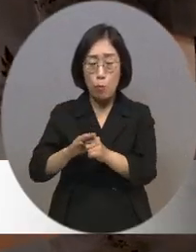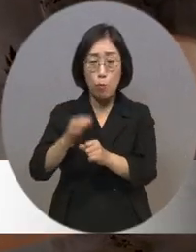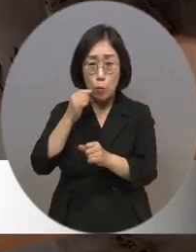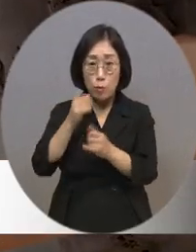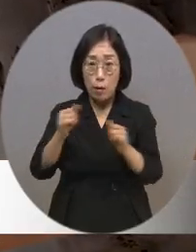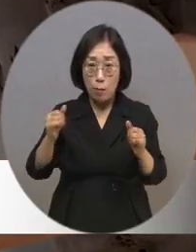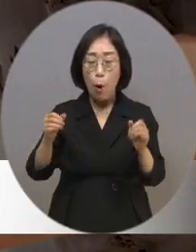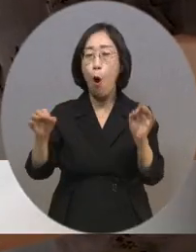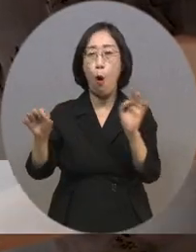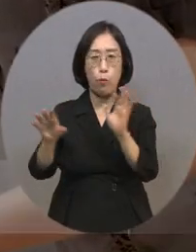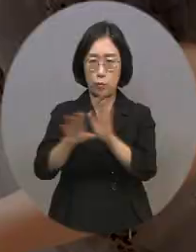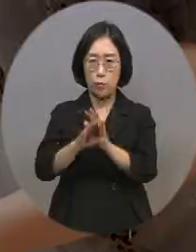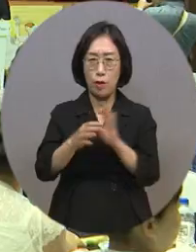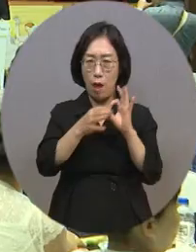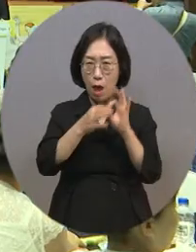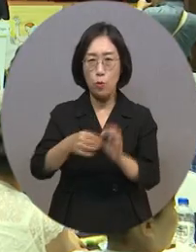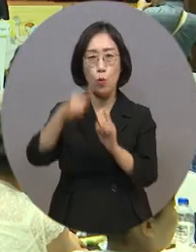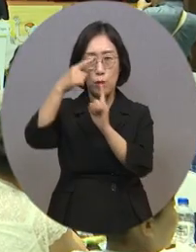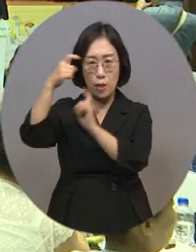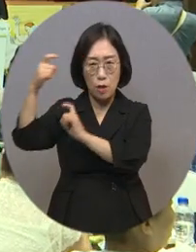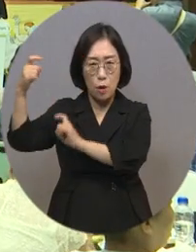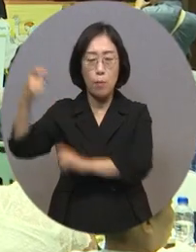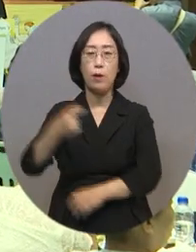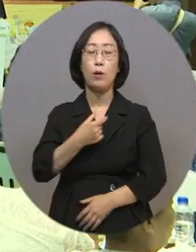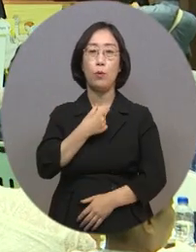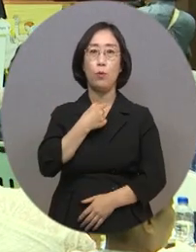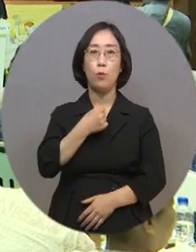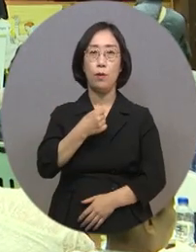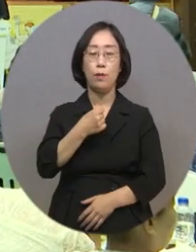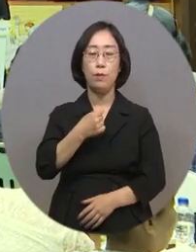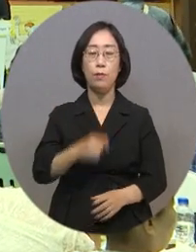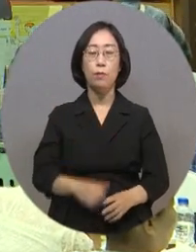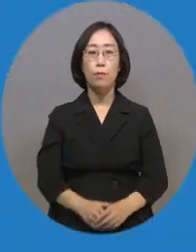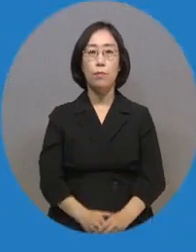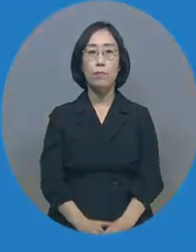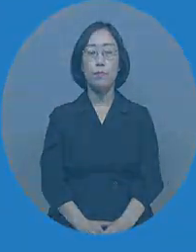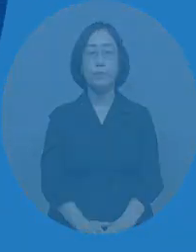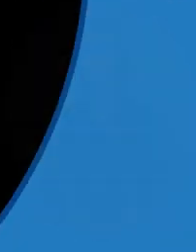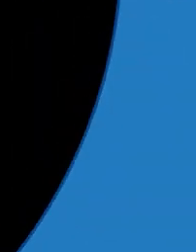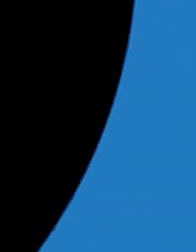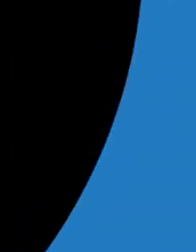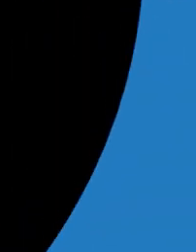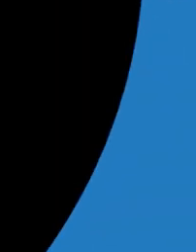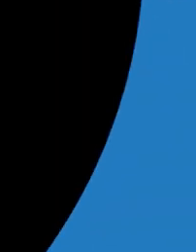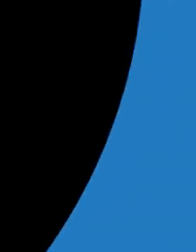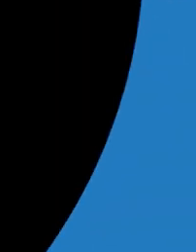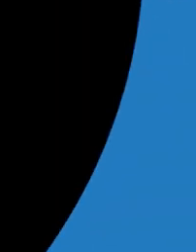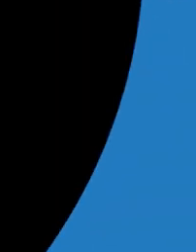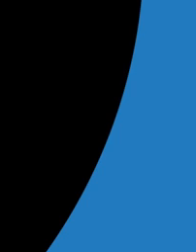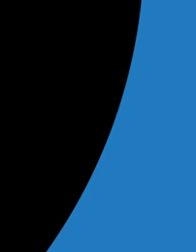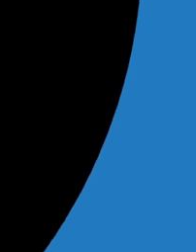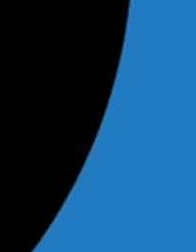오랫동안 기념할 수 있길 바랍니다. 복지TV 뉴스 김재희입니다.